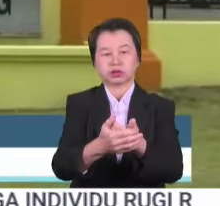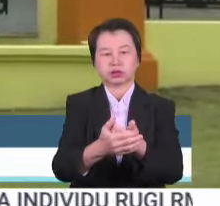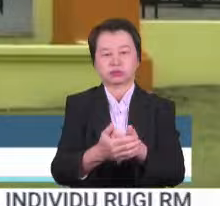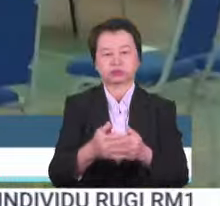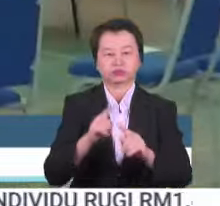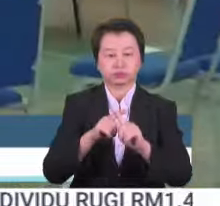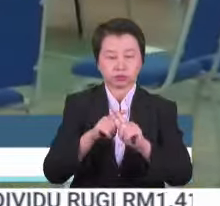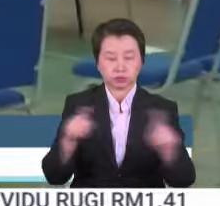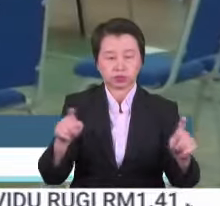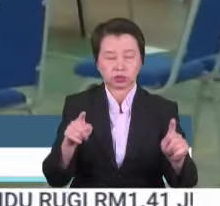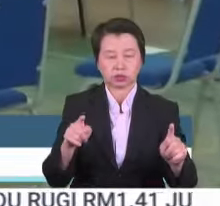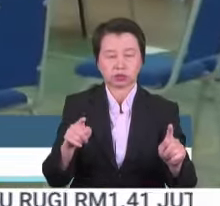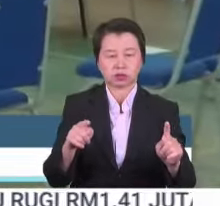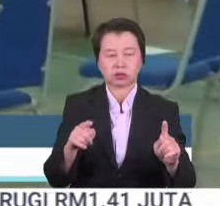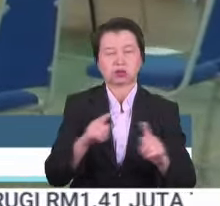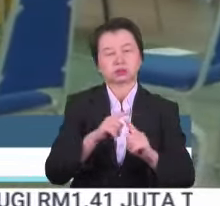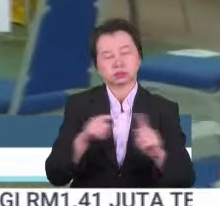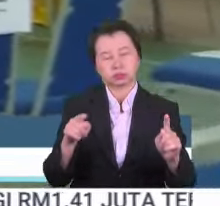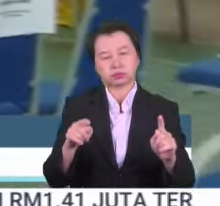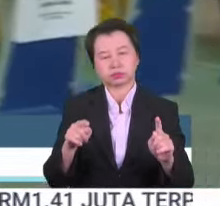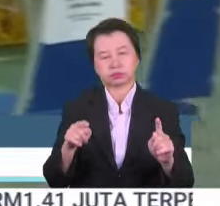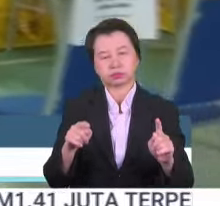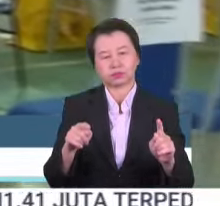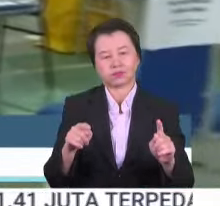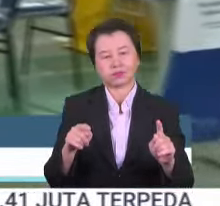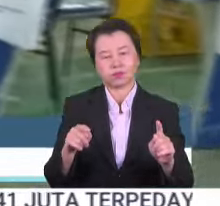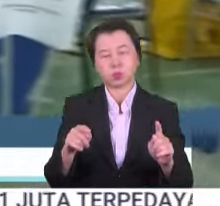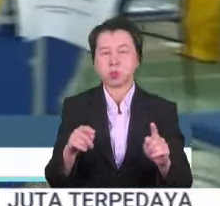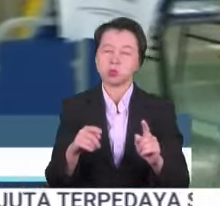Walau bagaimanapun, apabila